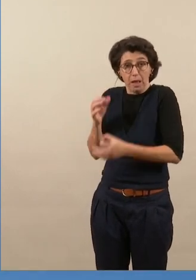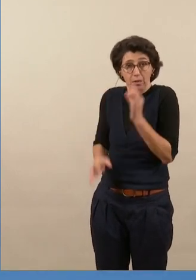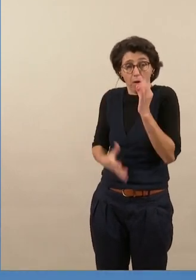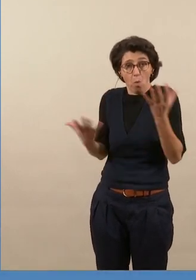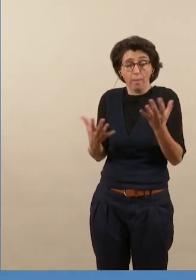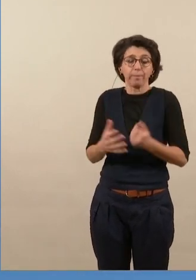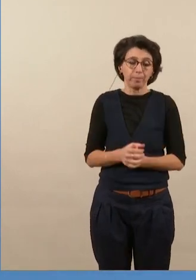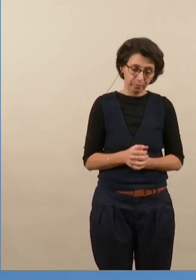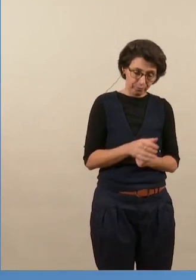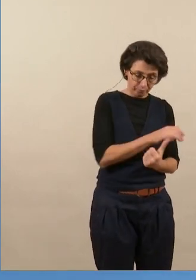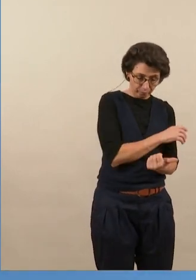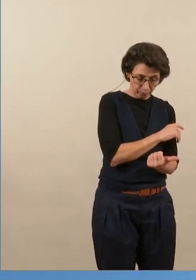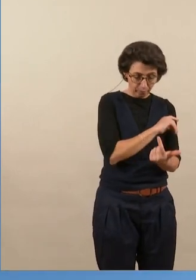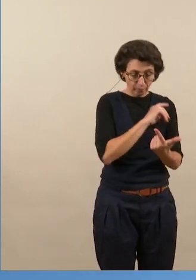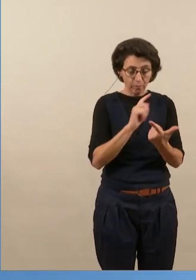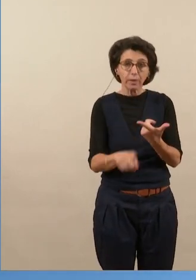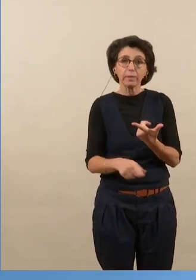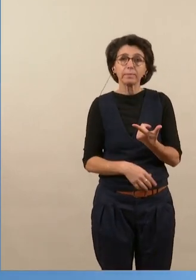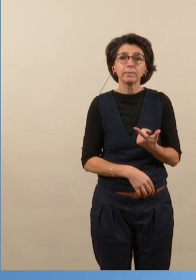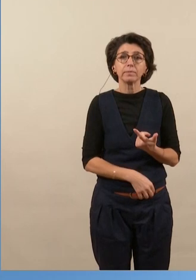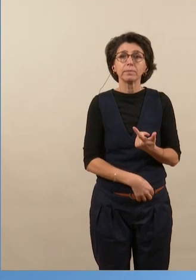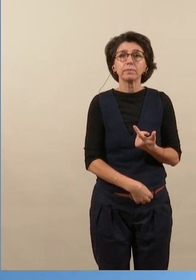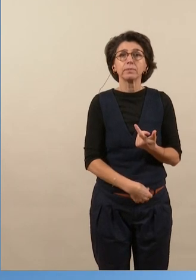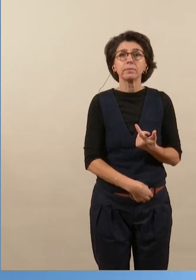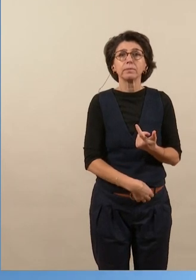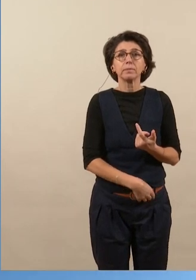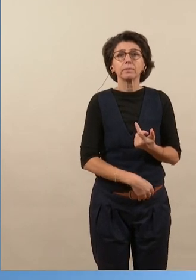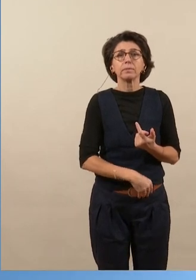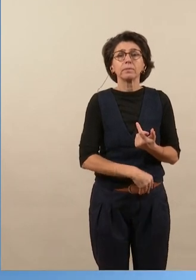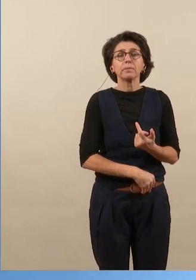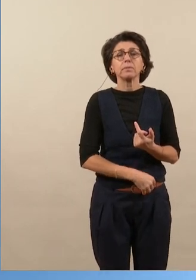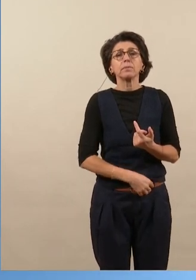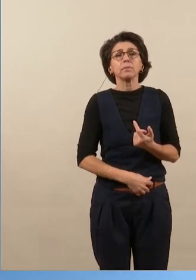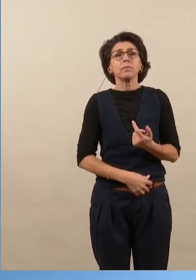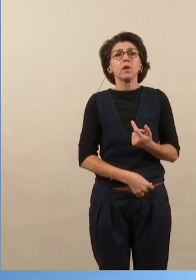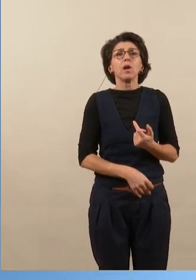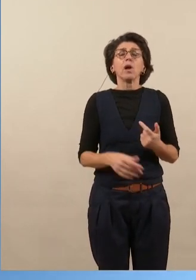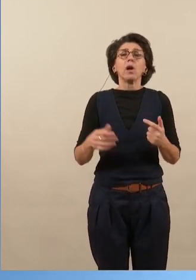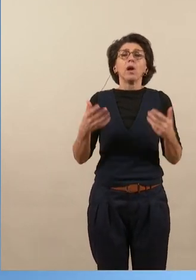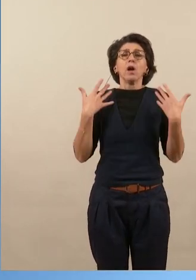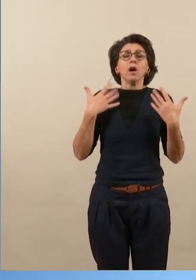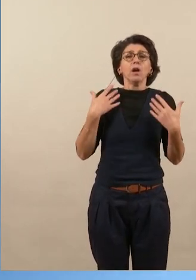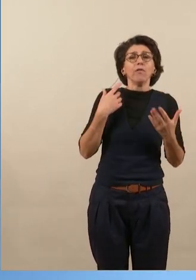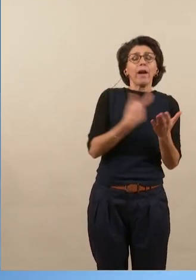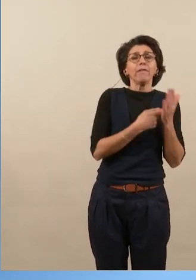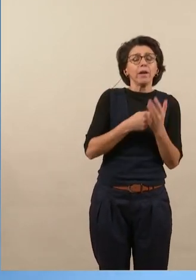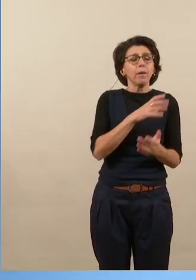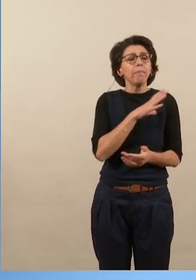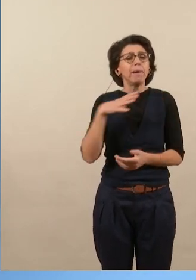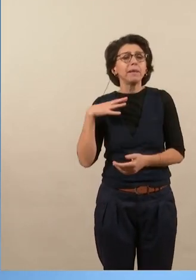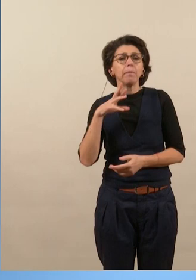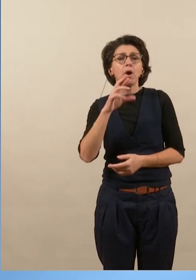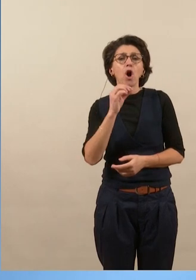la question de de l'intérêt des frais financiers madame roche parlait de de de SEP